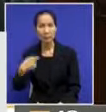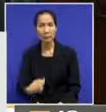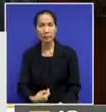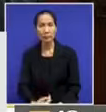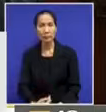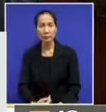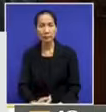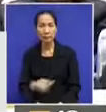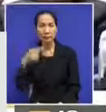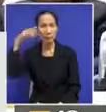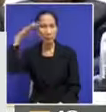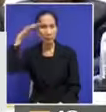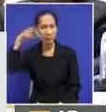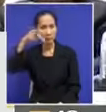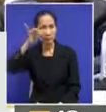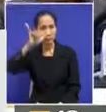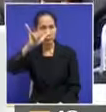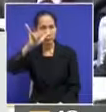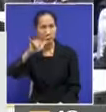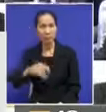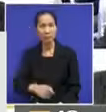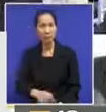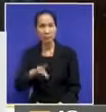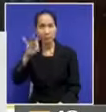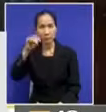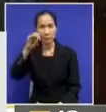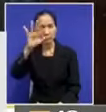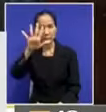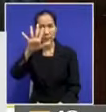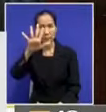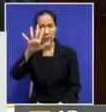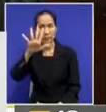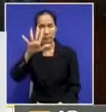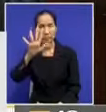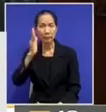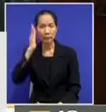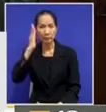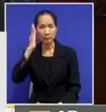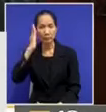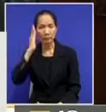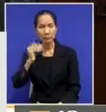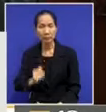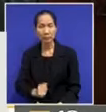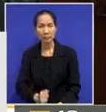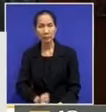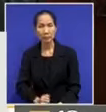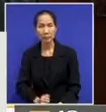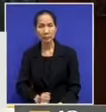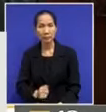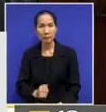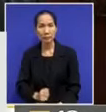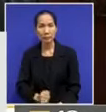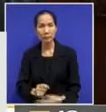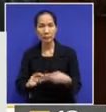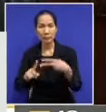า พลเอกประยุทธ์จันทร์โอชาค่ะ 85นายจิรทัศน์ไกรเดชาน ายธนา